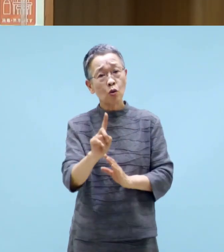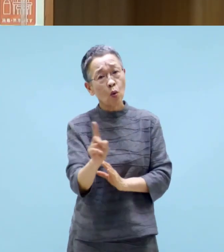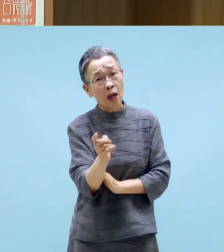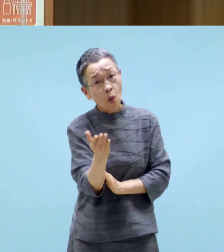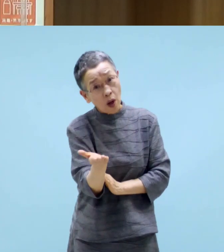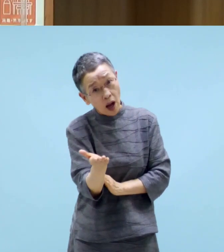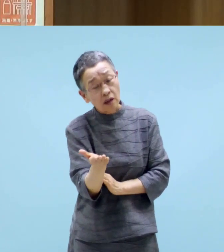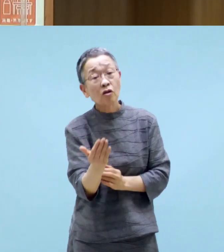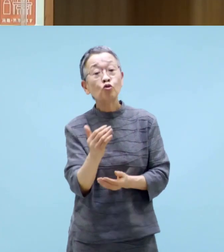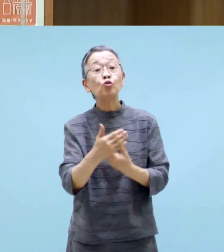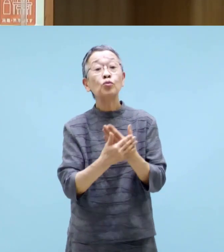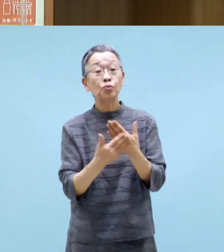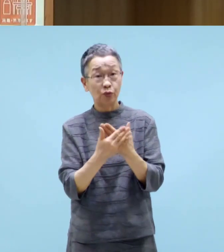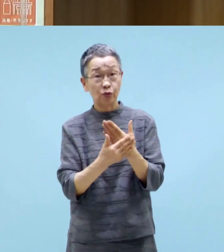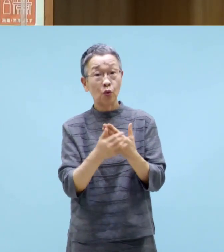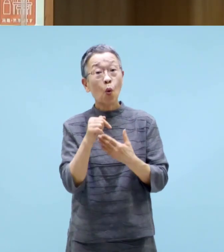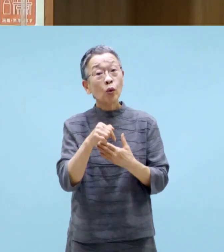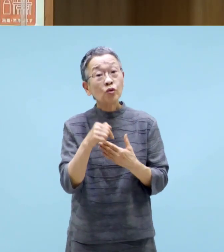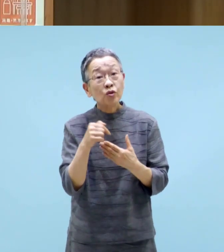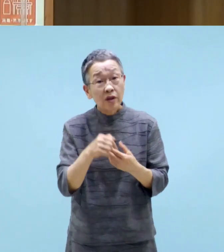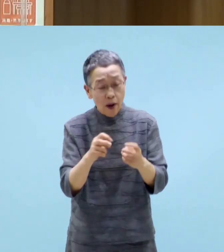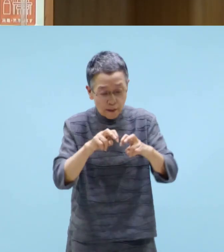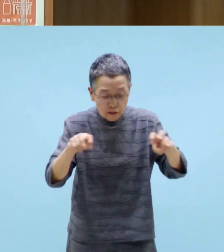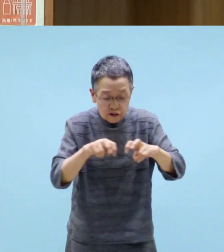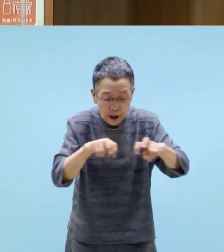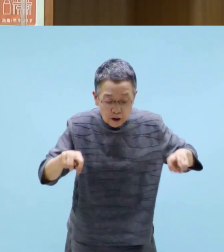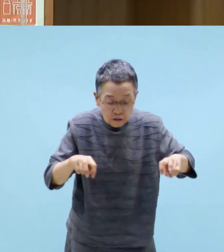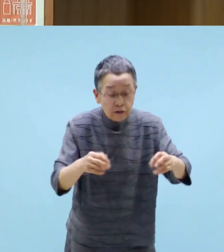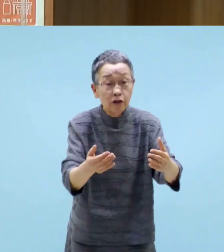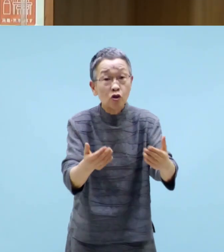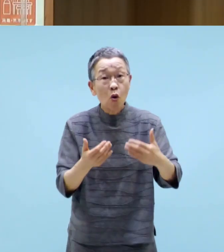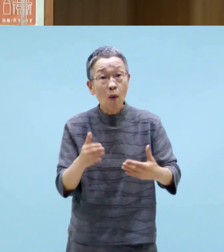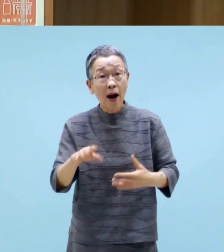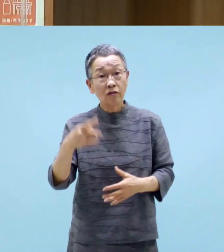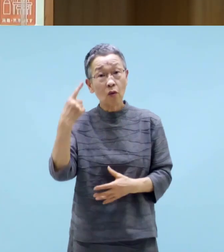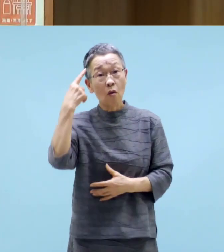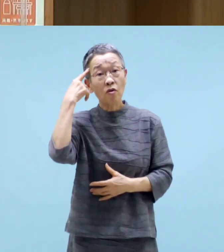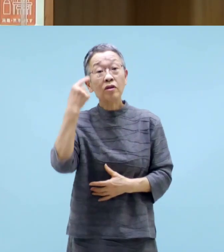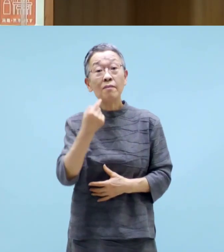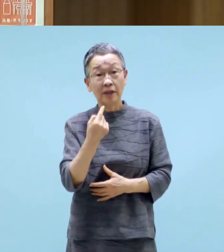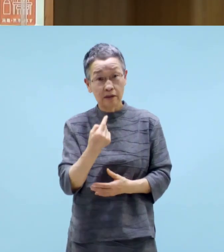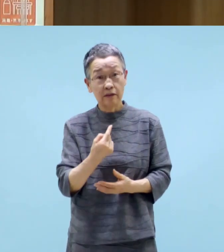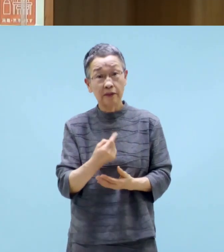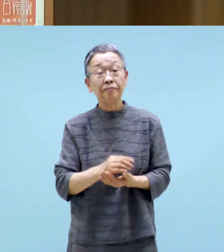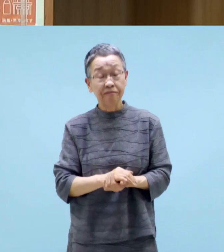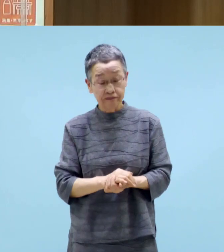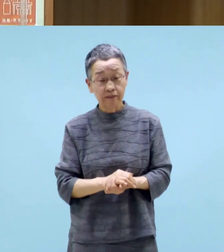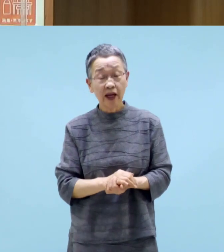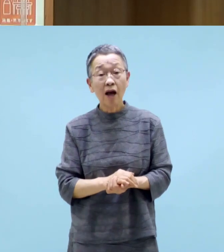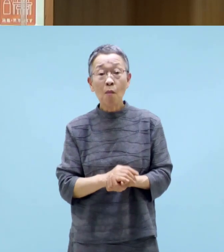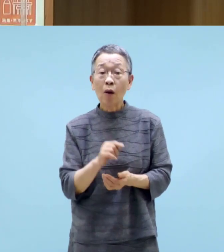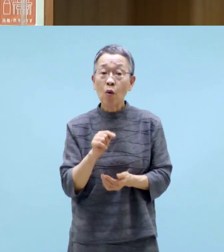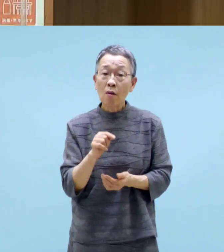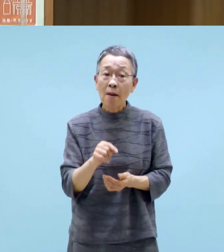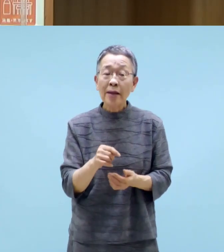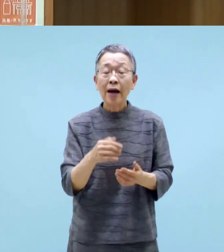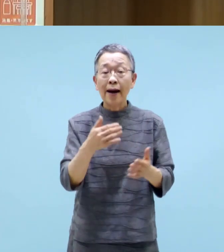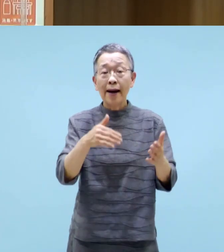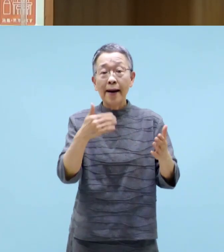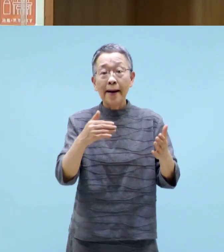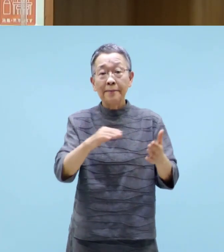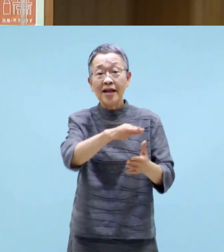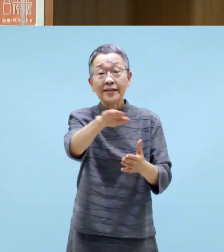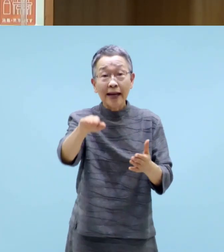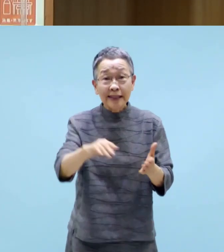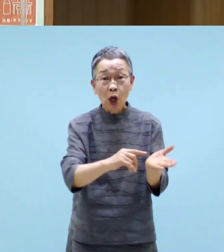て、やはり分析をする必要があるだろうと思っています。まあ、これはちょっとまだ皆さんにお示しできる